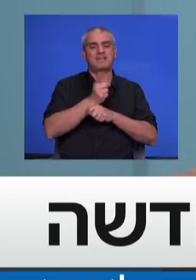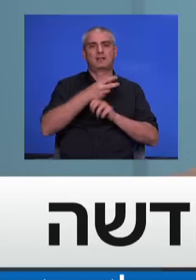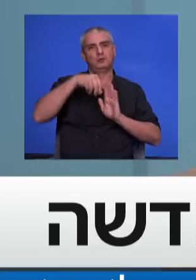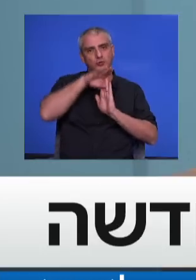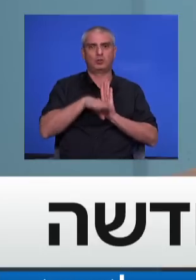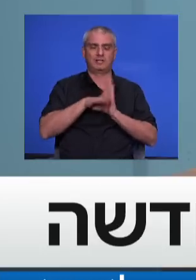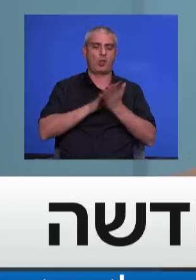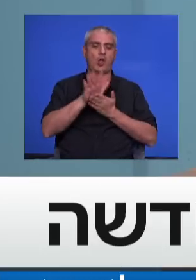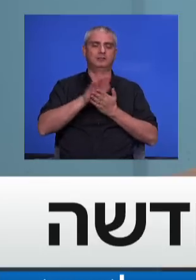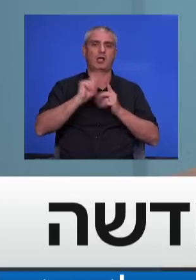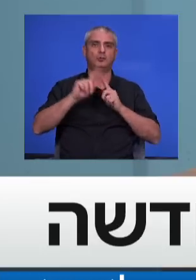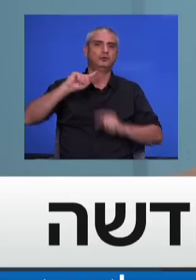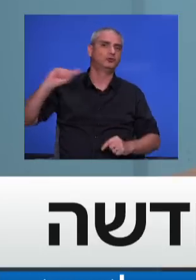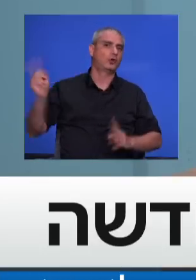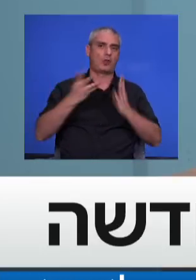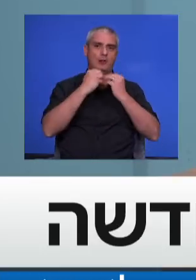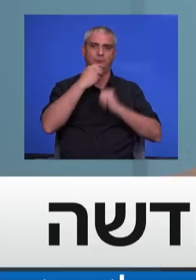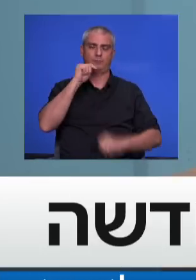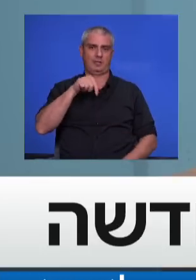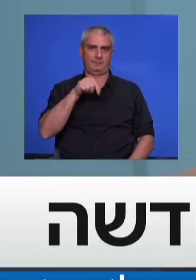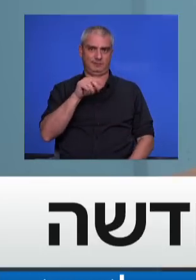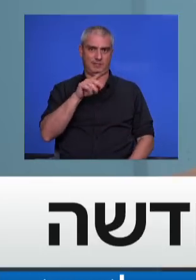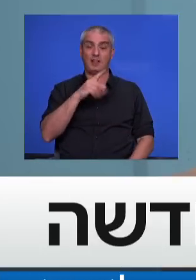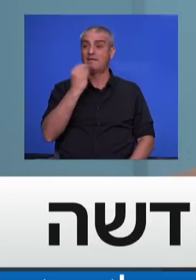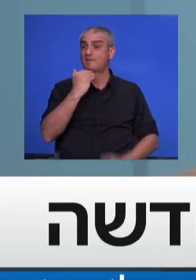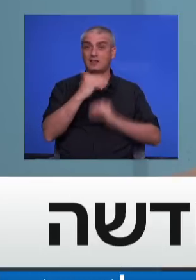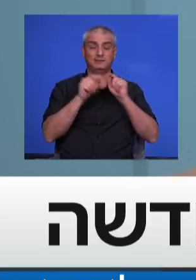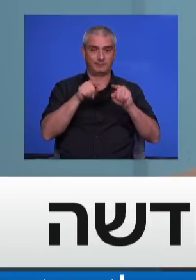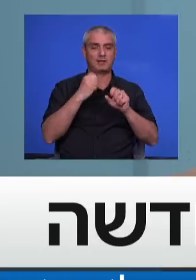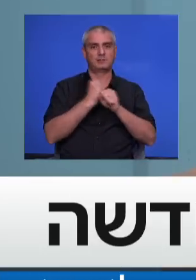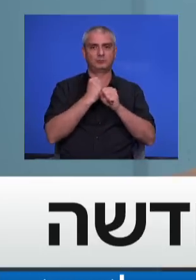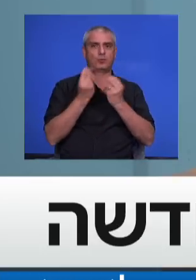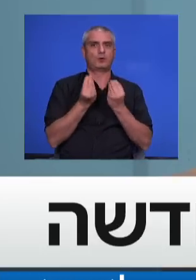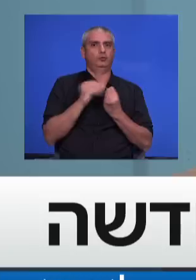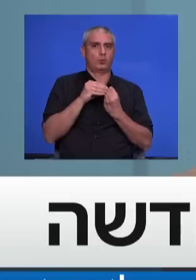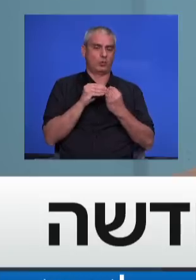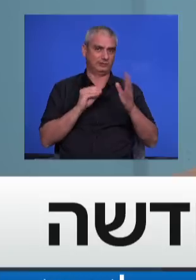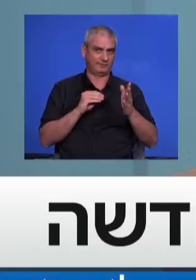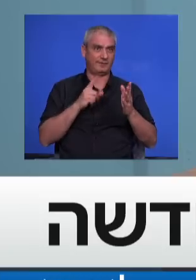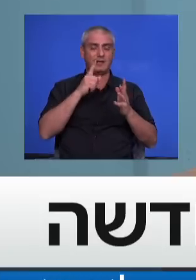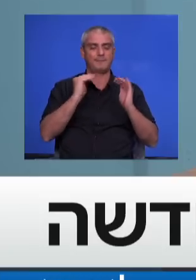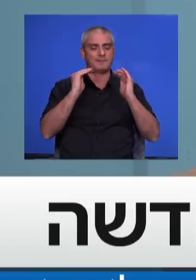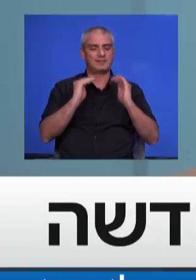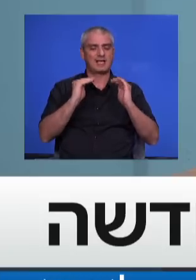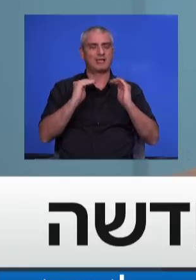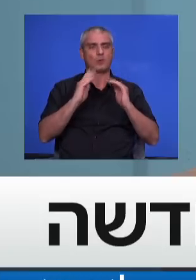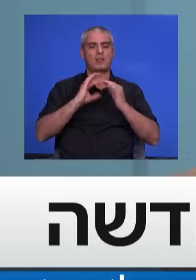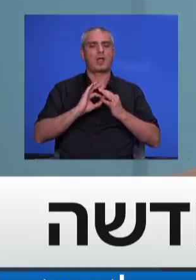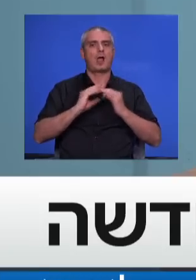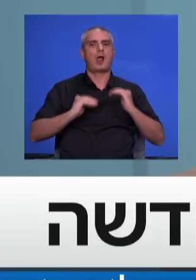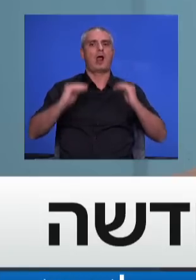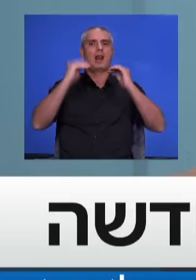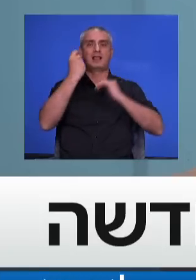ההוצאה החודשית של כל משפחה בישראל. והצעדים הללו יעשו דבר נוסף. הם יעטו את קצב עליית